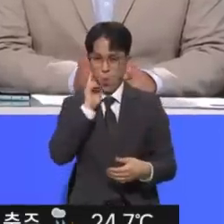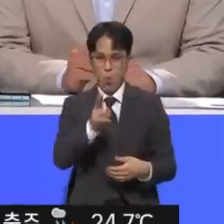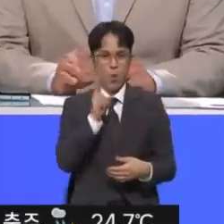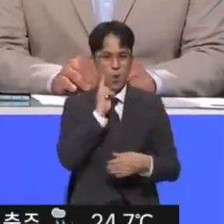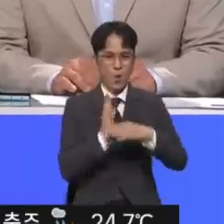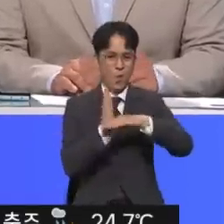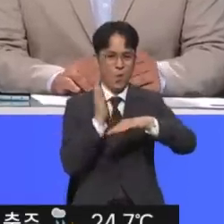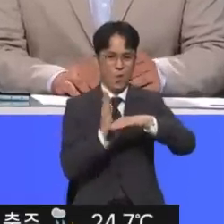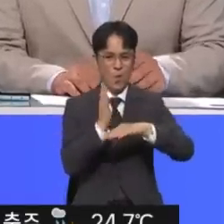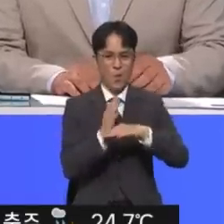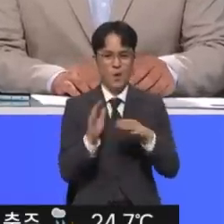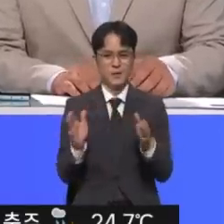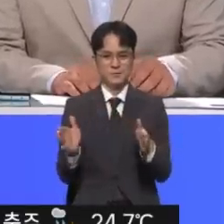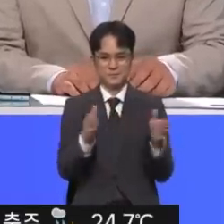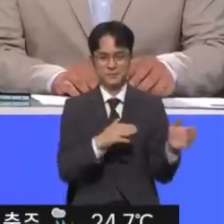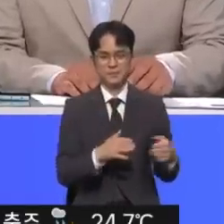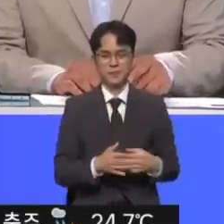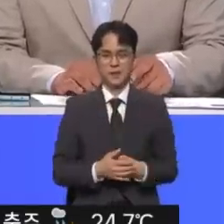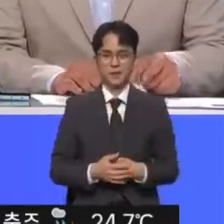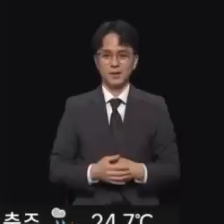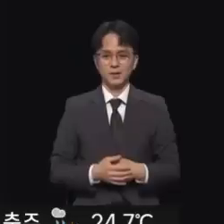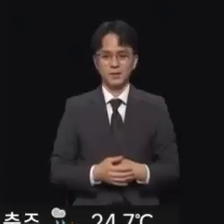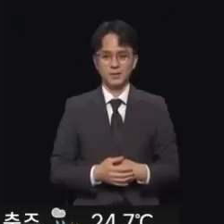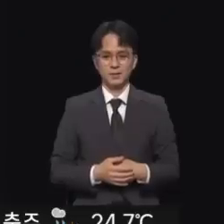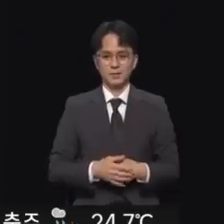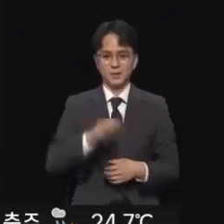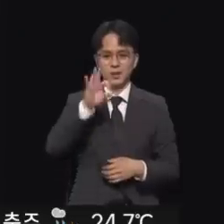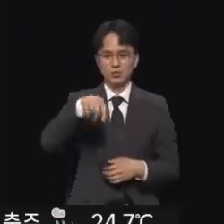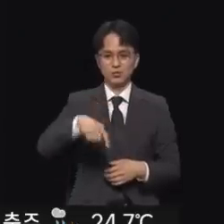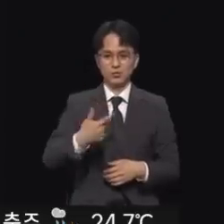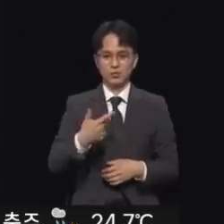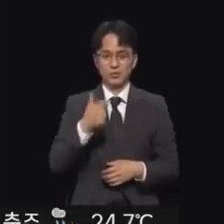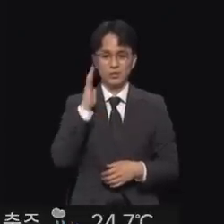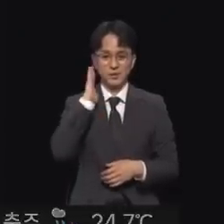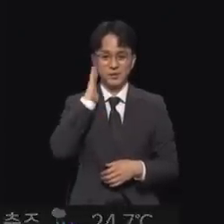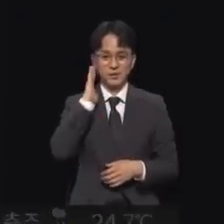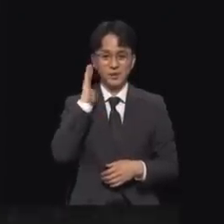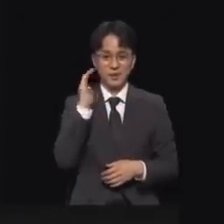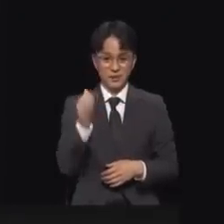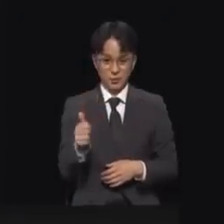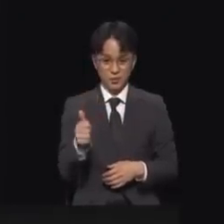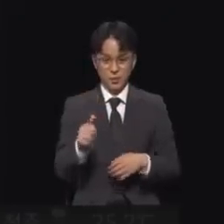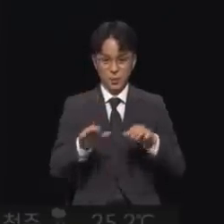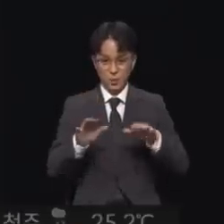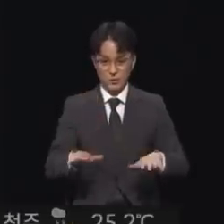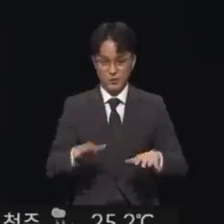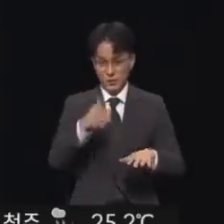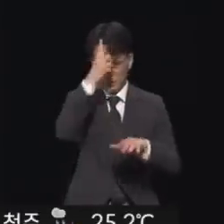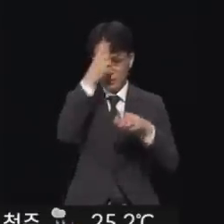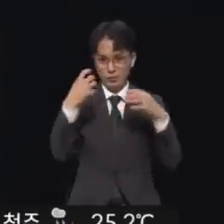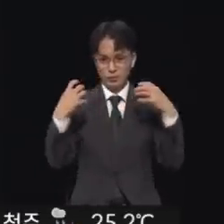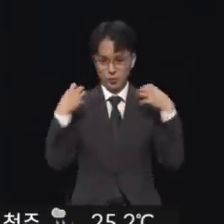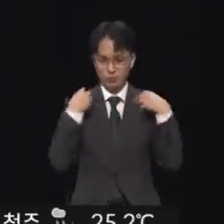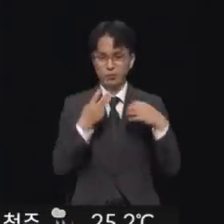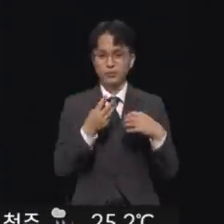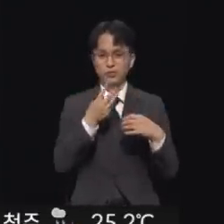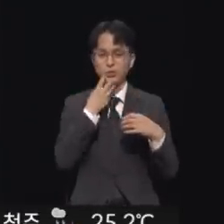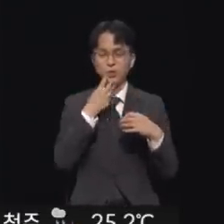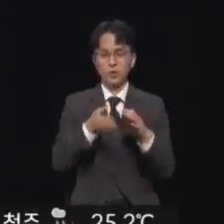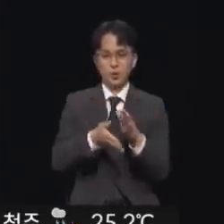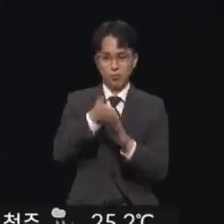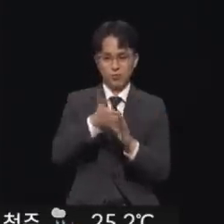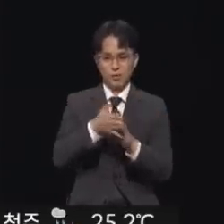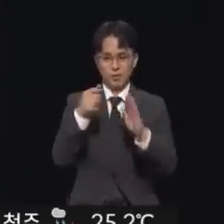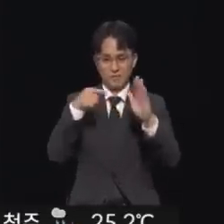알겠습니다 어우 오늘 윤석렬 대통령이 그 정부서울청사에서 열린 대책회의 를